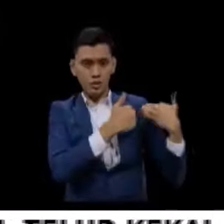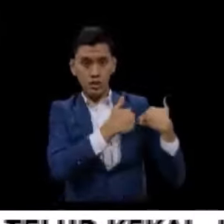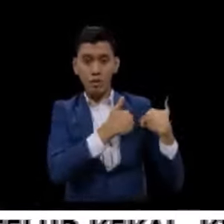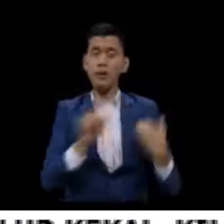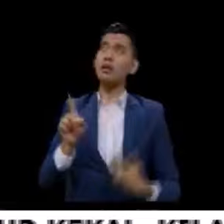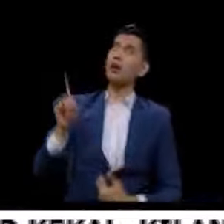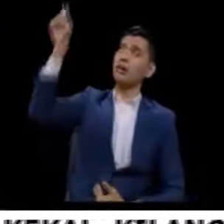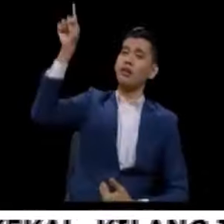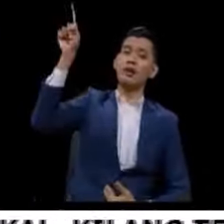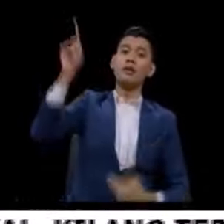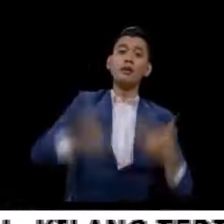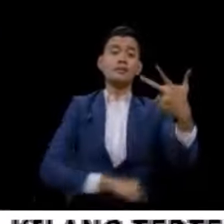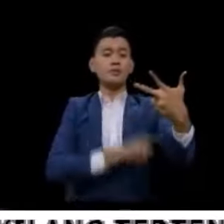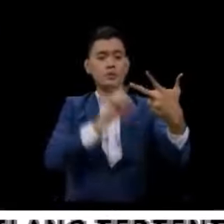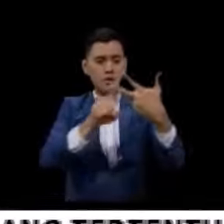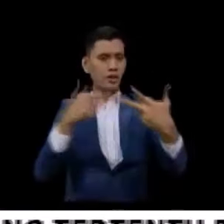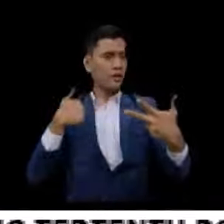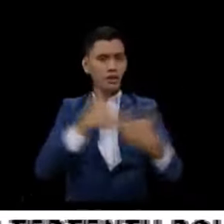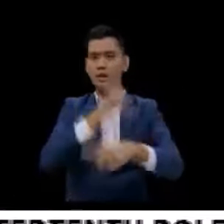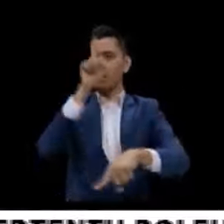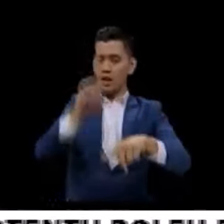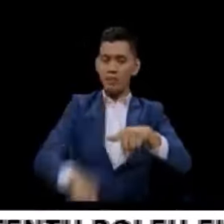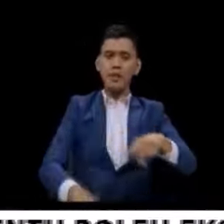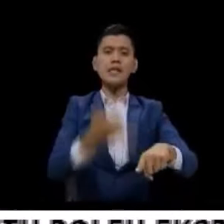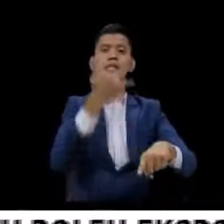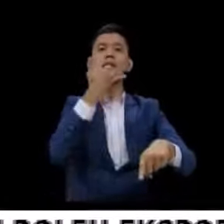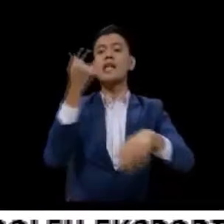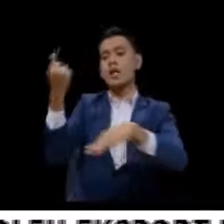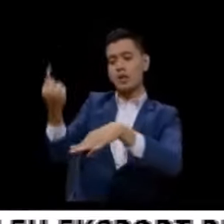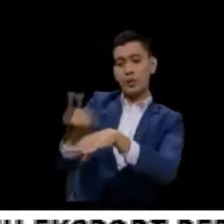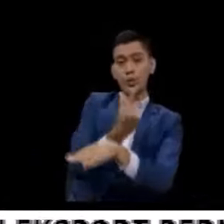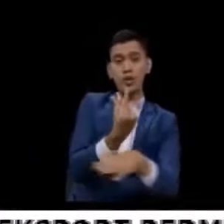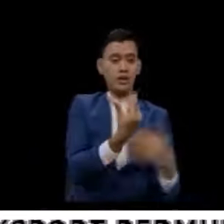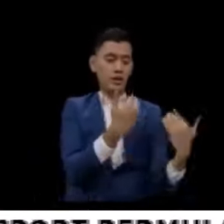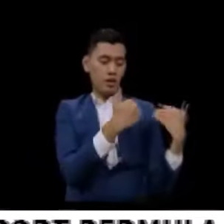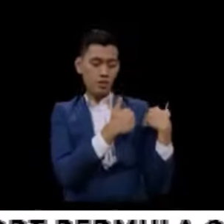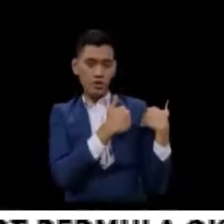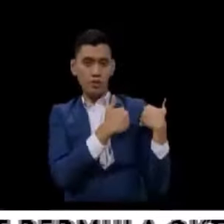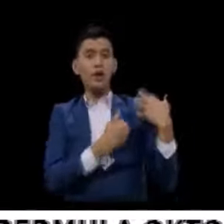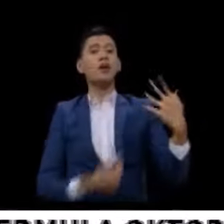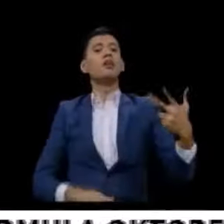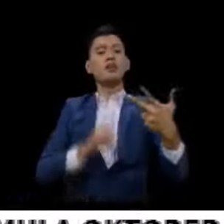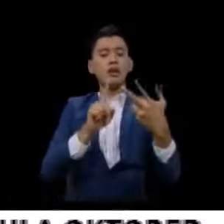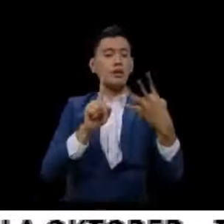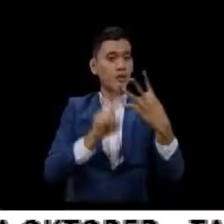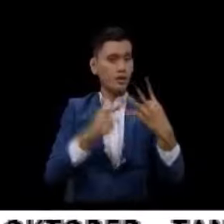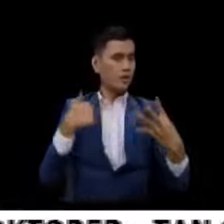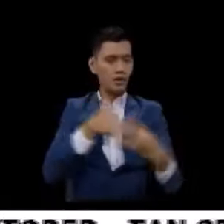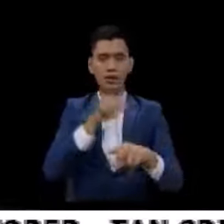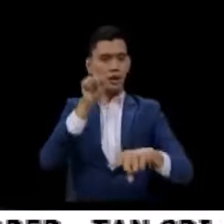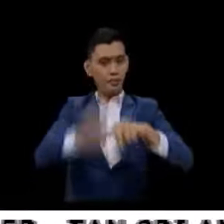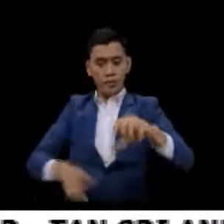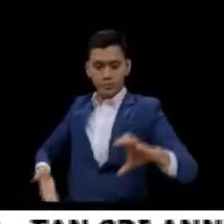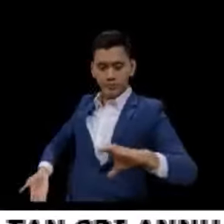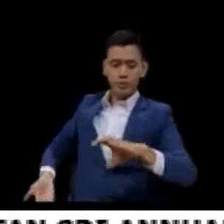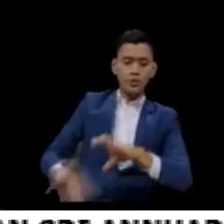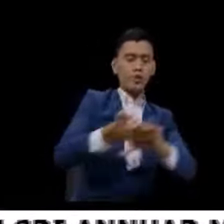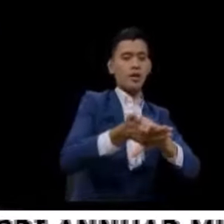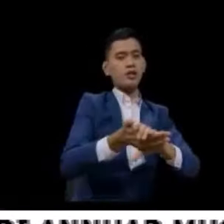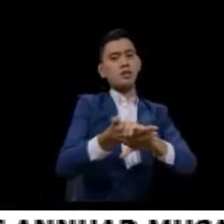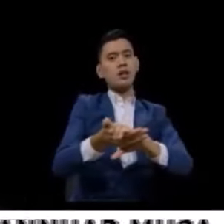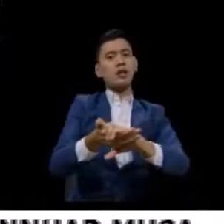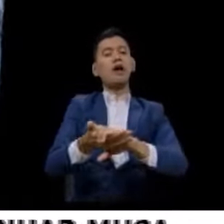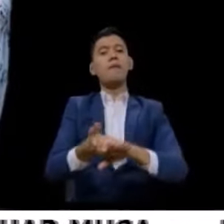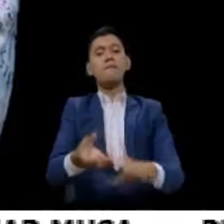dengan Allah ta'ala yang keduanya kita tak boleh menyalahgunakan kuasa yang ada kepada kita yang ketiganya kita tablet tiba tengah raswa makan hal